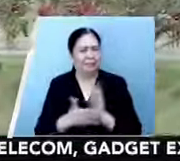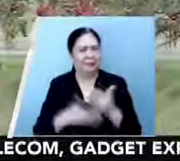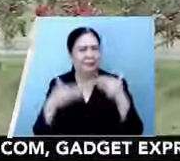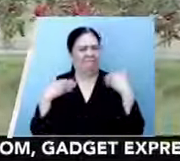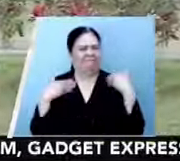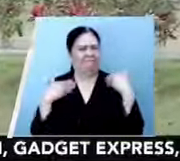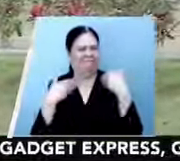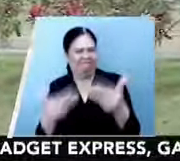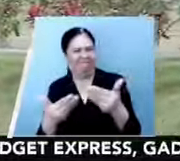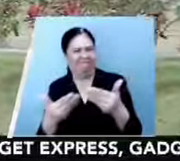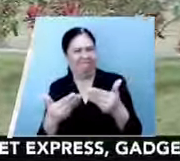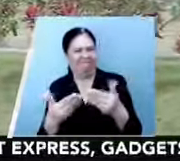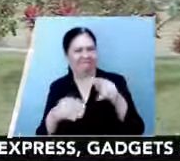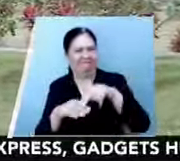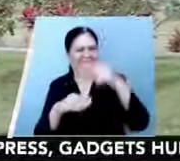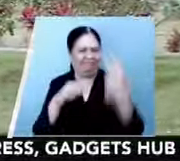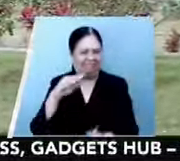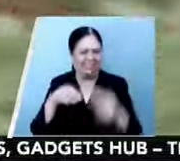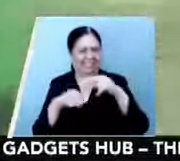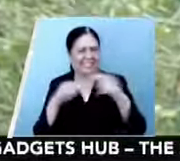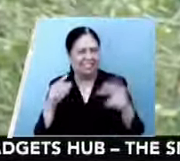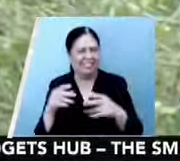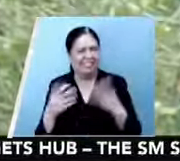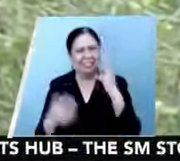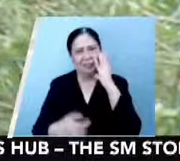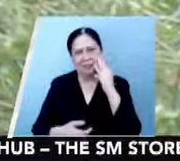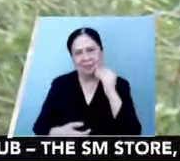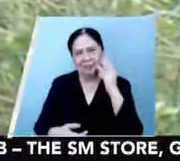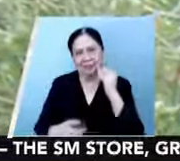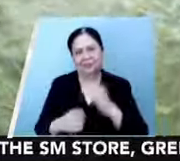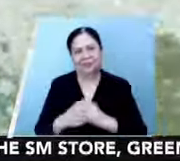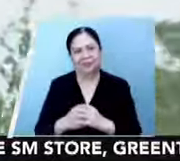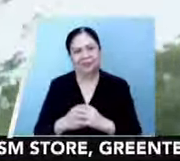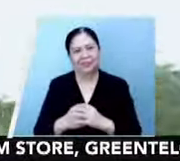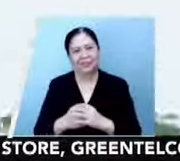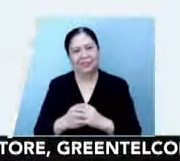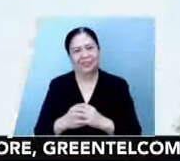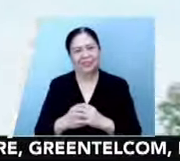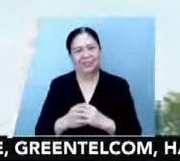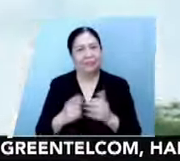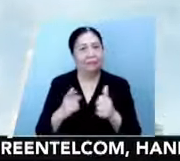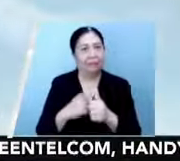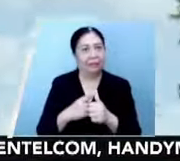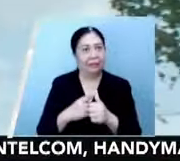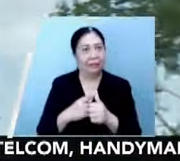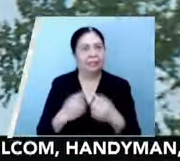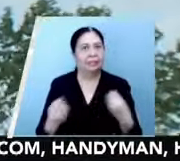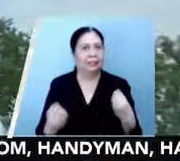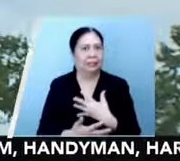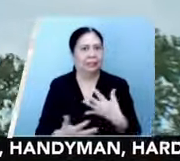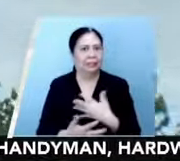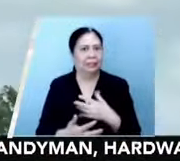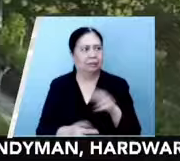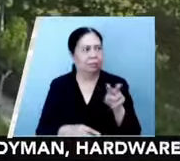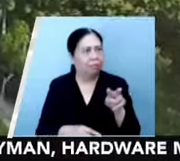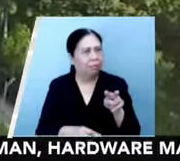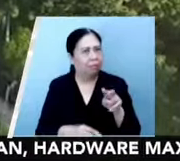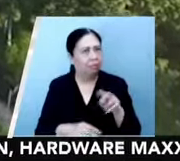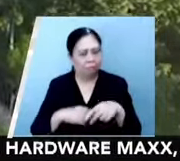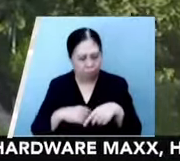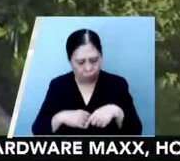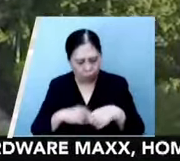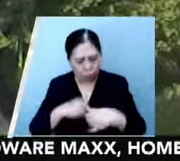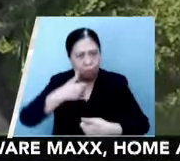ang laglagan, extreme adventure. Nakakaba sa una, lalong-lalo na inaangat tayo kasi nakikita mo yung height. Suspended ka